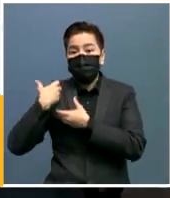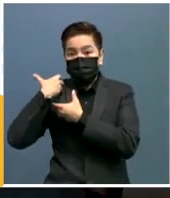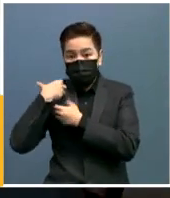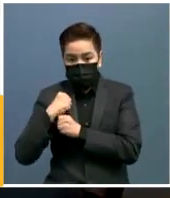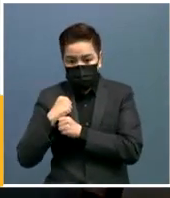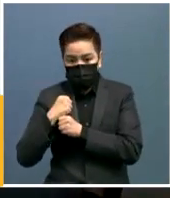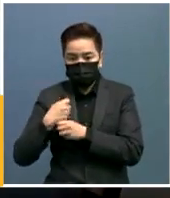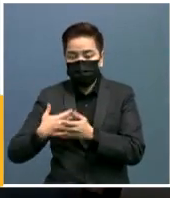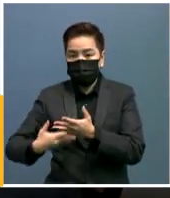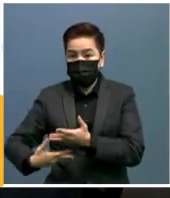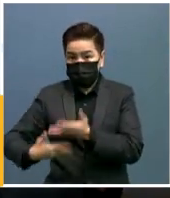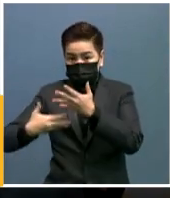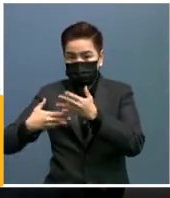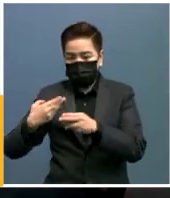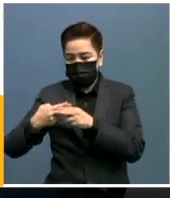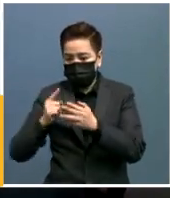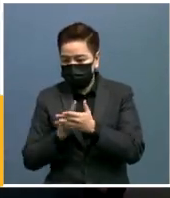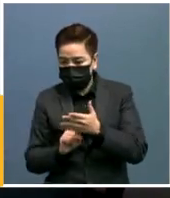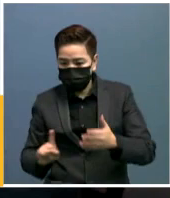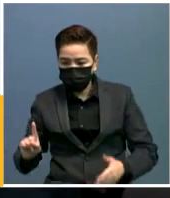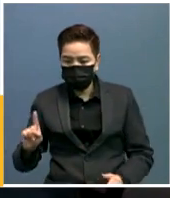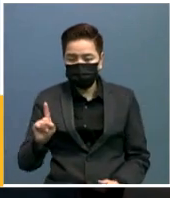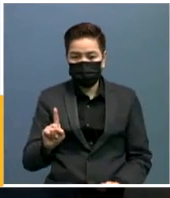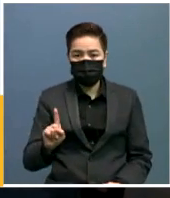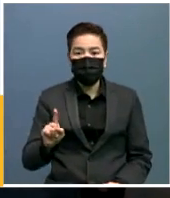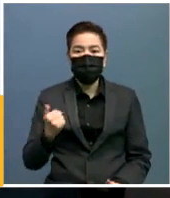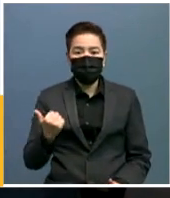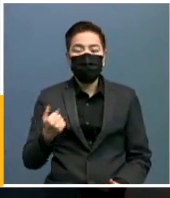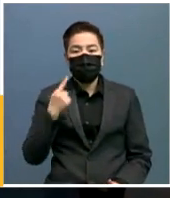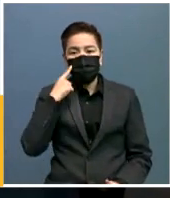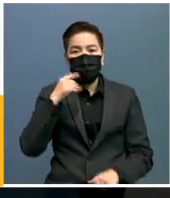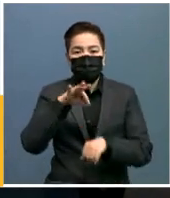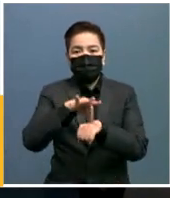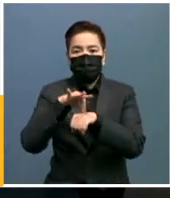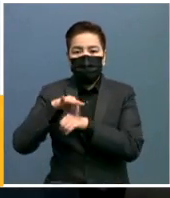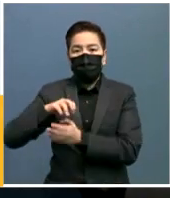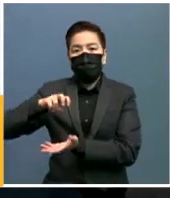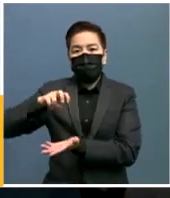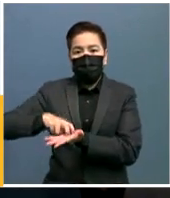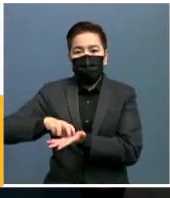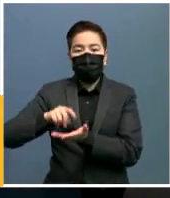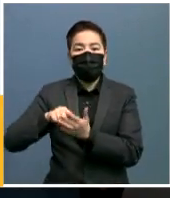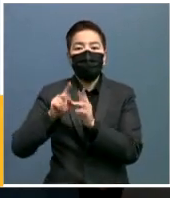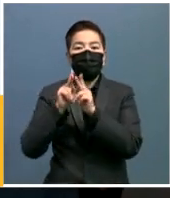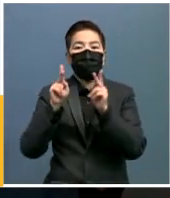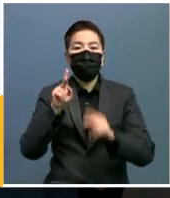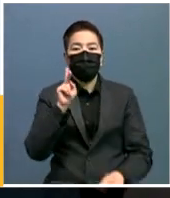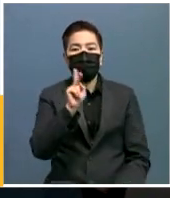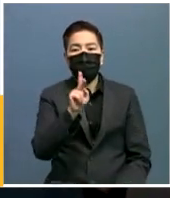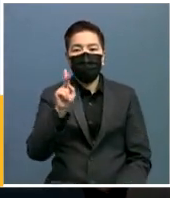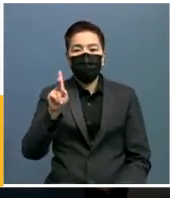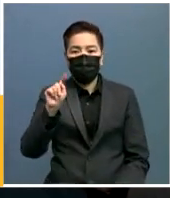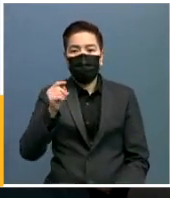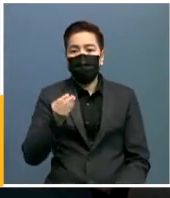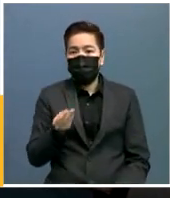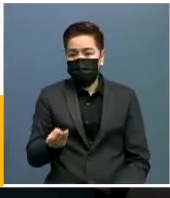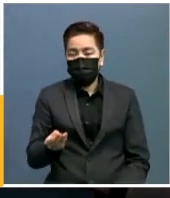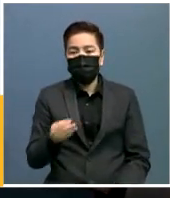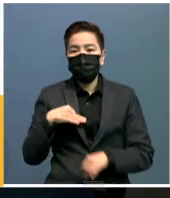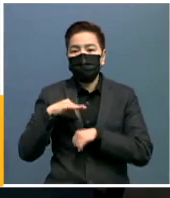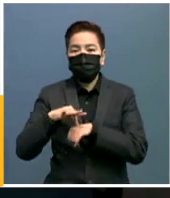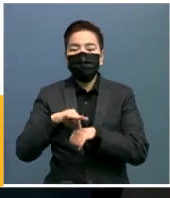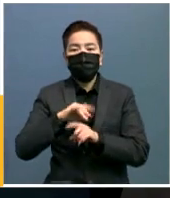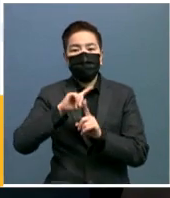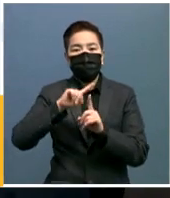ตัวต่อสำนักงานเลขาธิการสภาผู้แทนราษฎรหลังจากที่ได้รับการรับรองจากคณะกรรมการการเลือกตั้งเมื่อวันที่ 13ธันวาคม